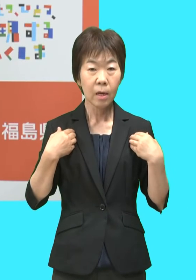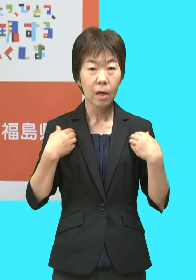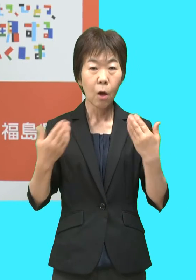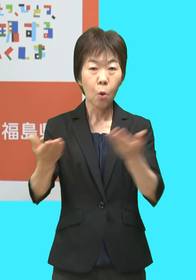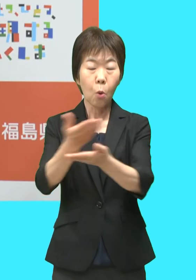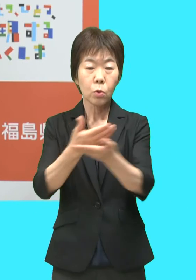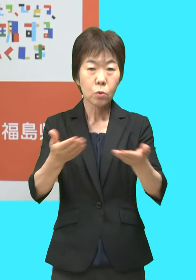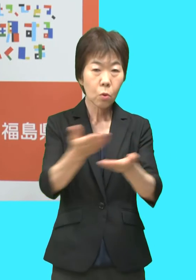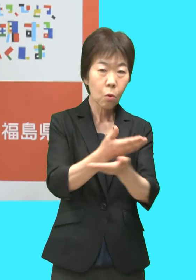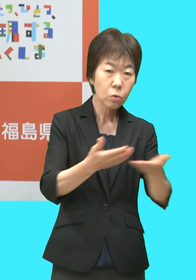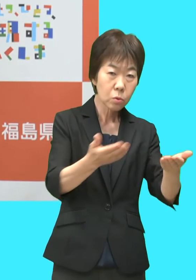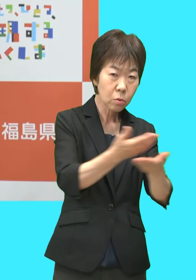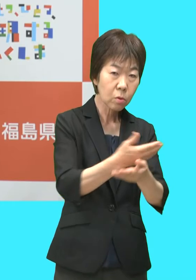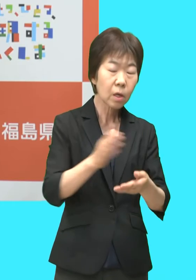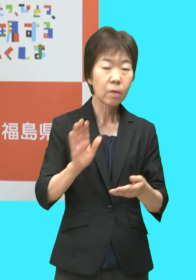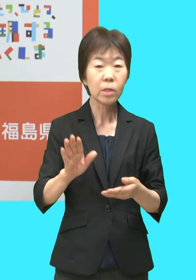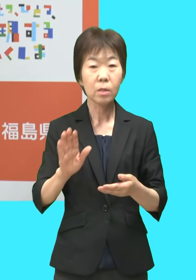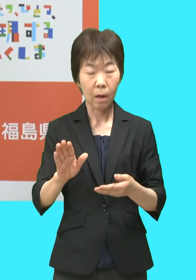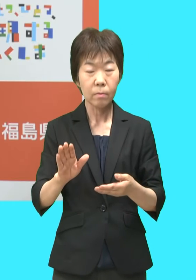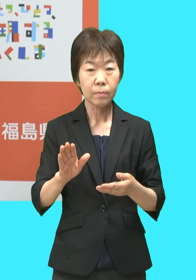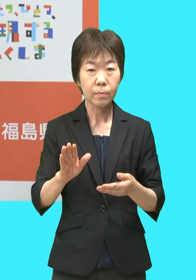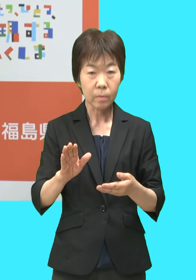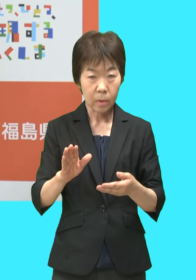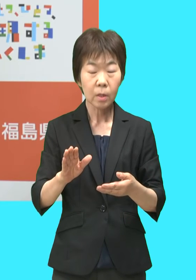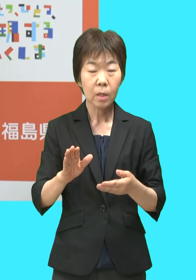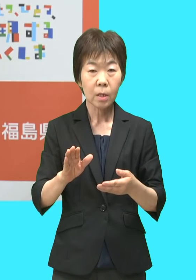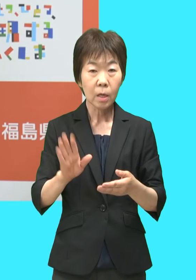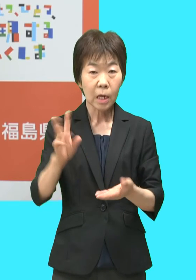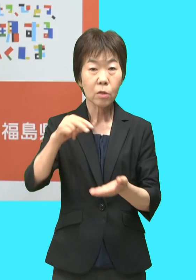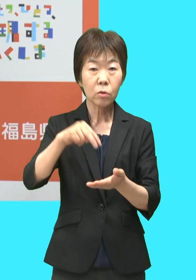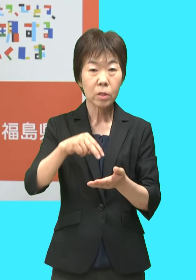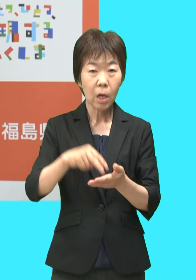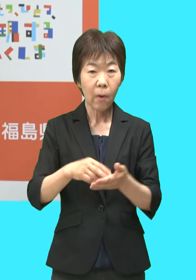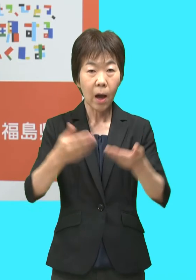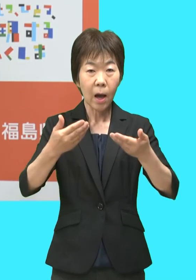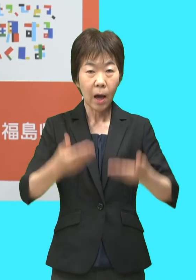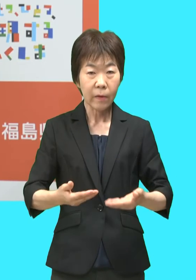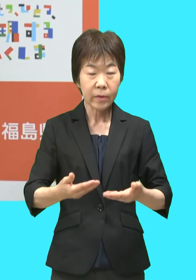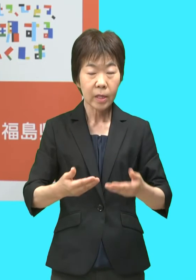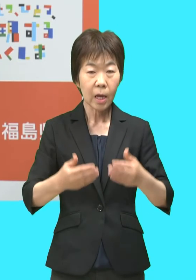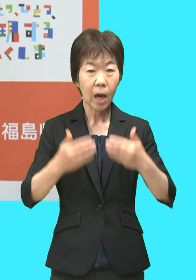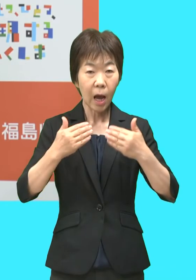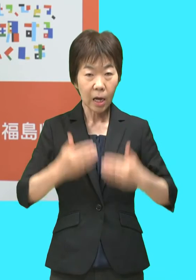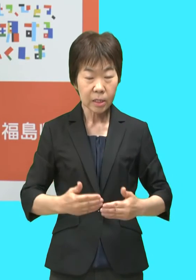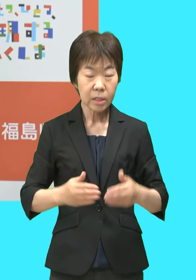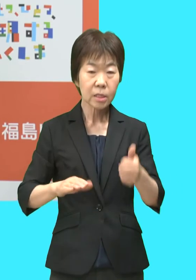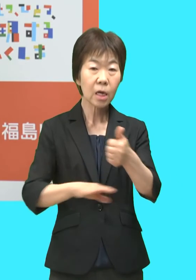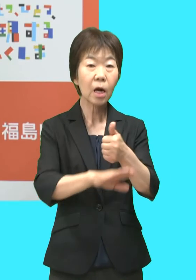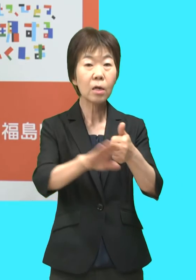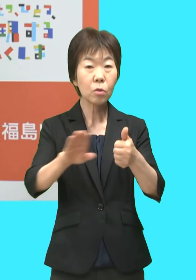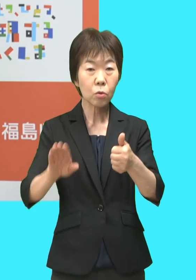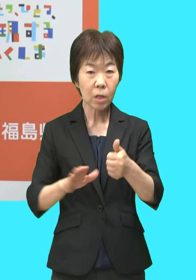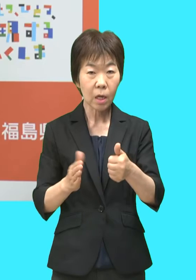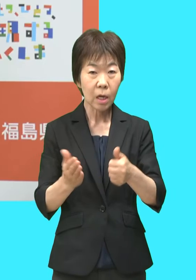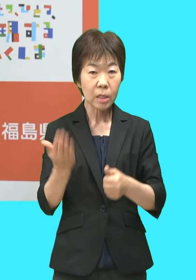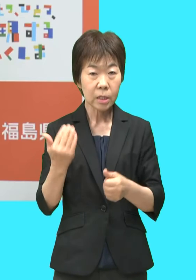流を深めてきました。県としては引き続き安全安心な環境で事